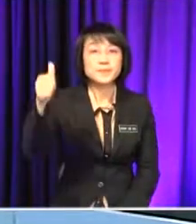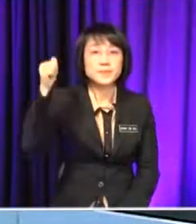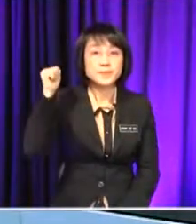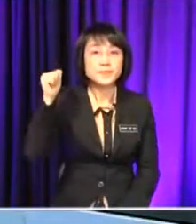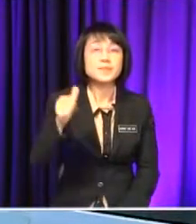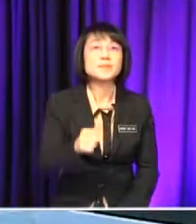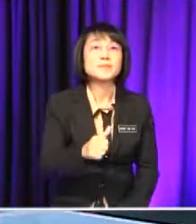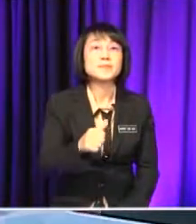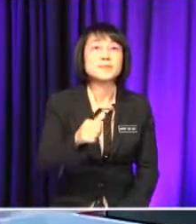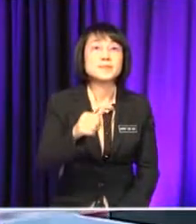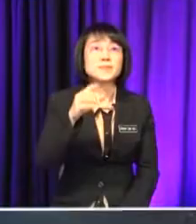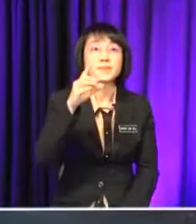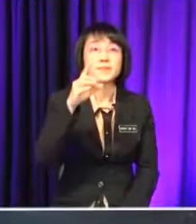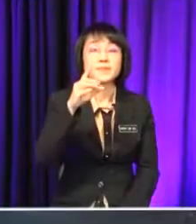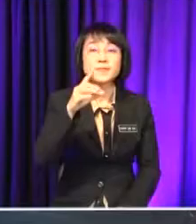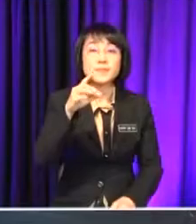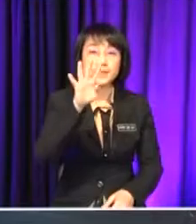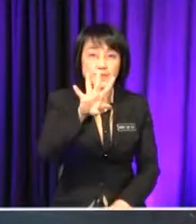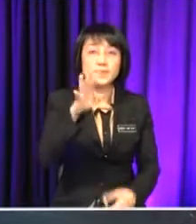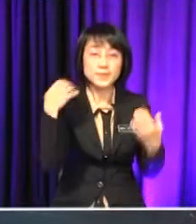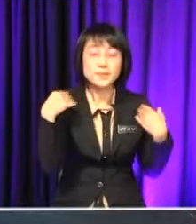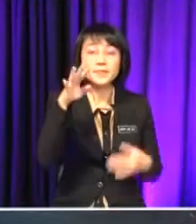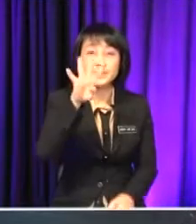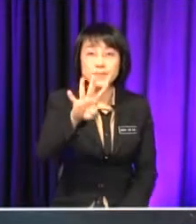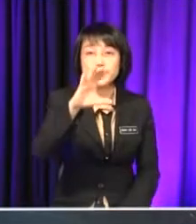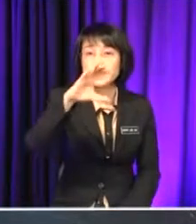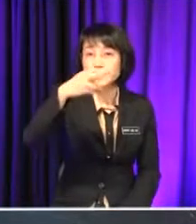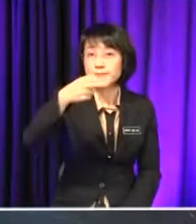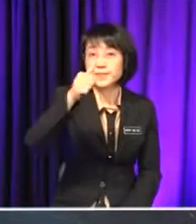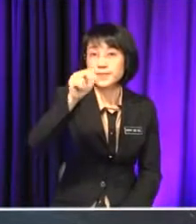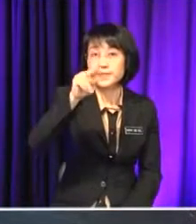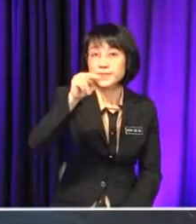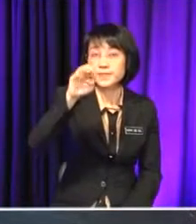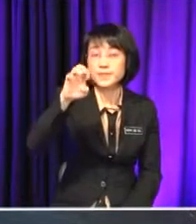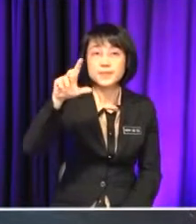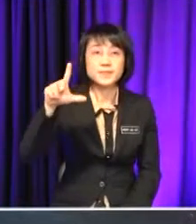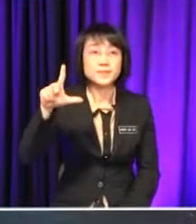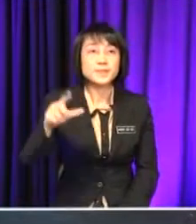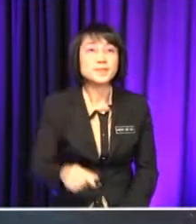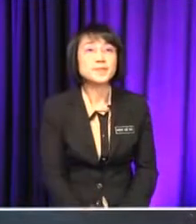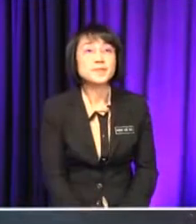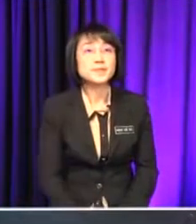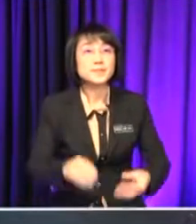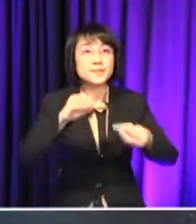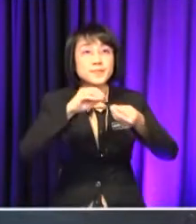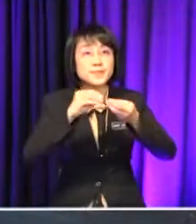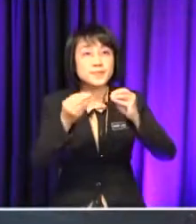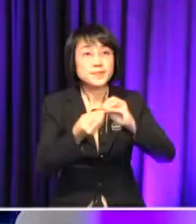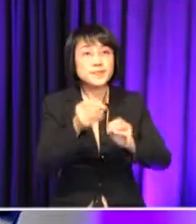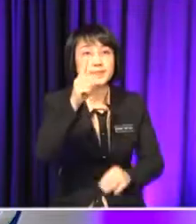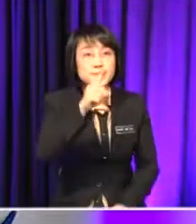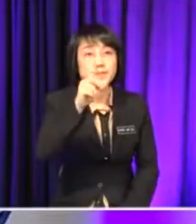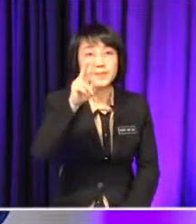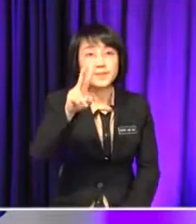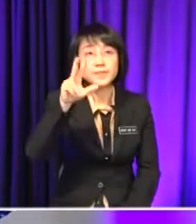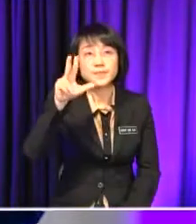ini, kita ada 4 channel. Okey, di sinilah portnya. Okey, kita ada port nombornya, kita ada nombor 1, 2,